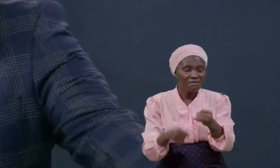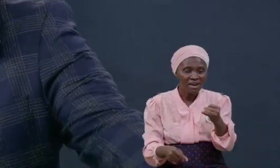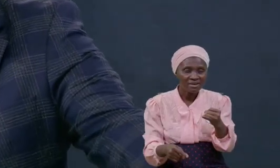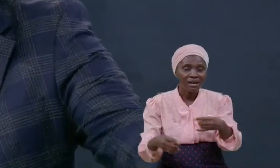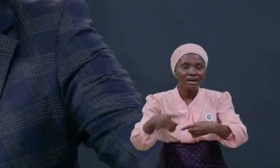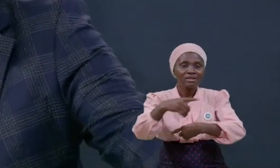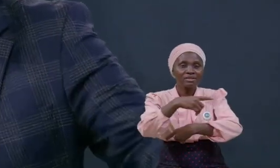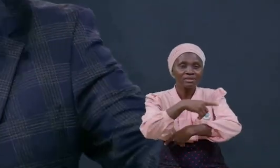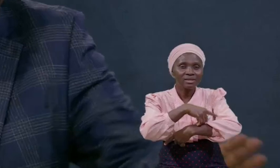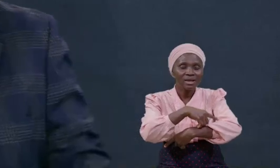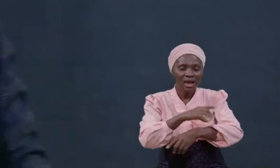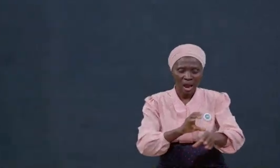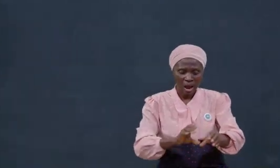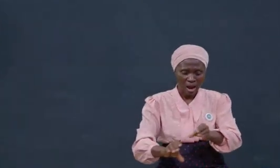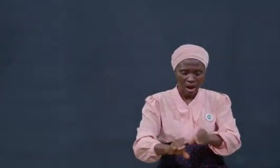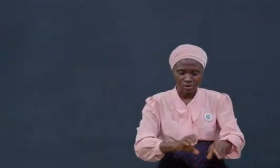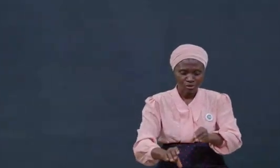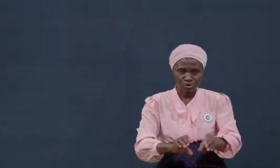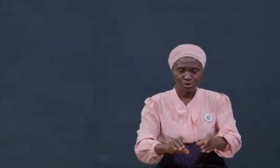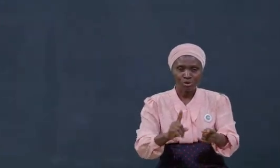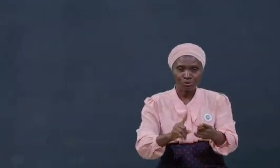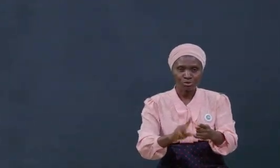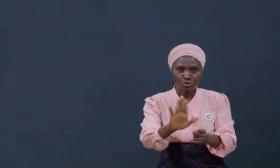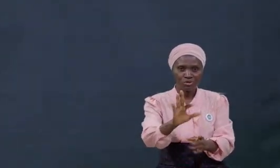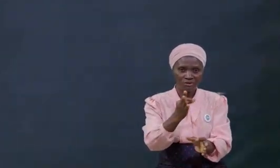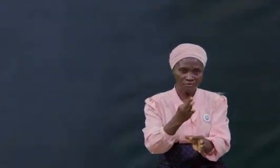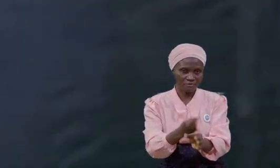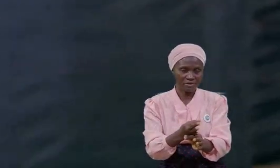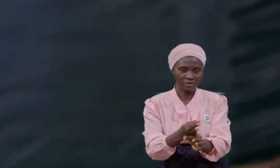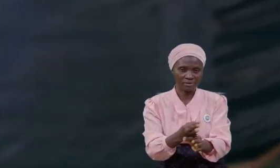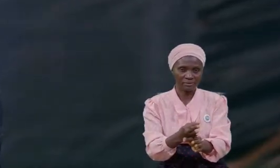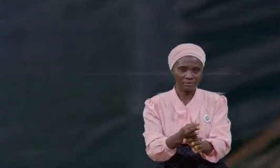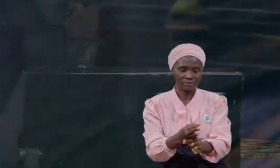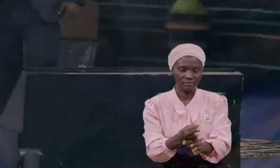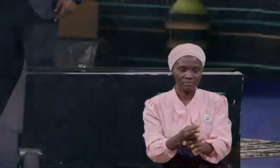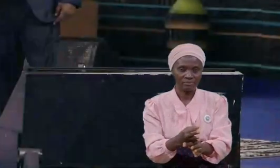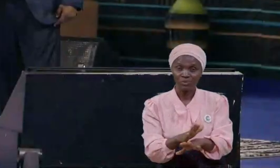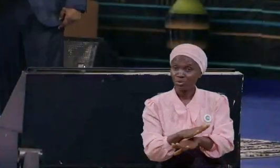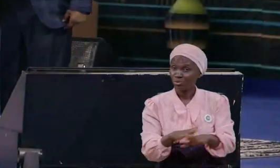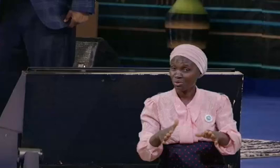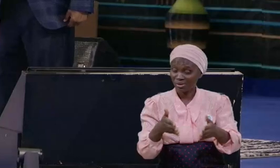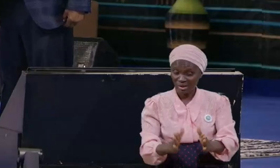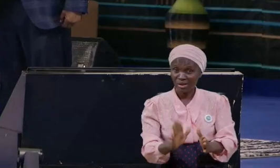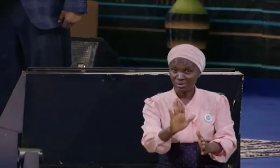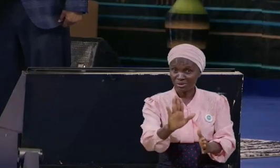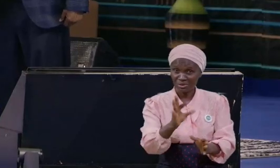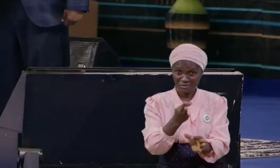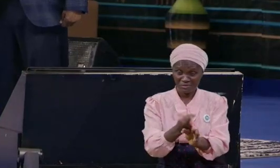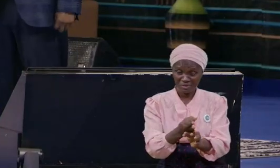l'action du dernier jour à ta foi. Il ne faut pas que ta foi se couche là-bas dormante.